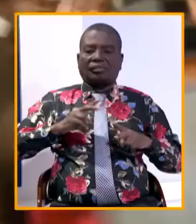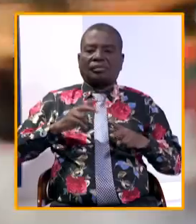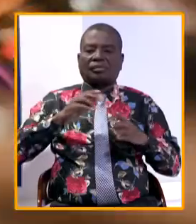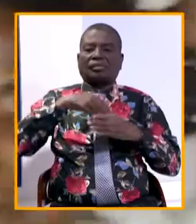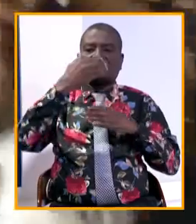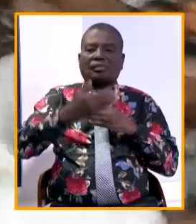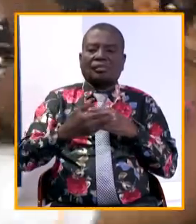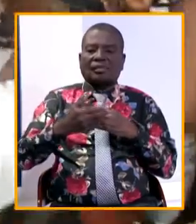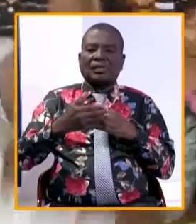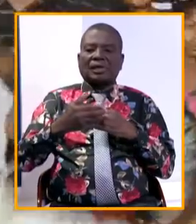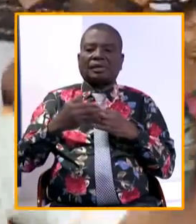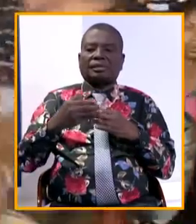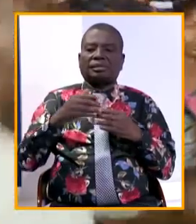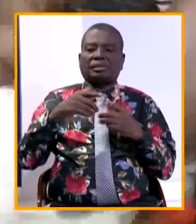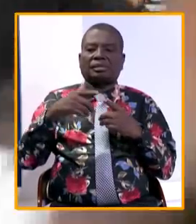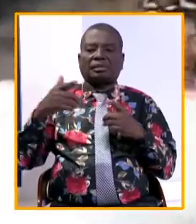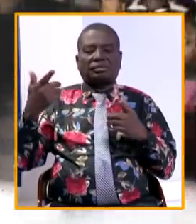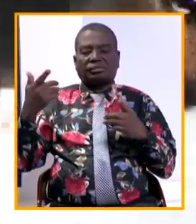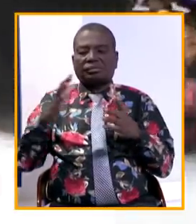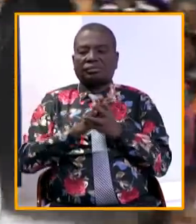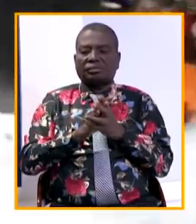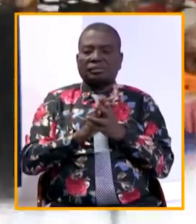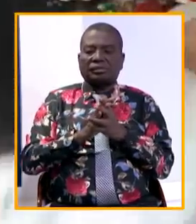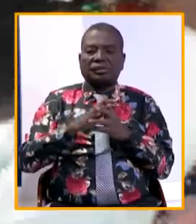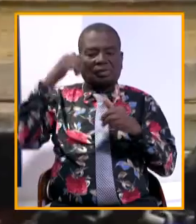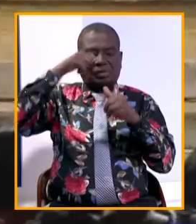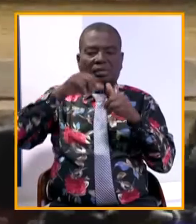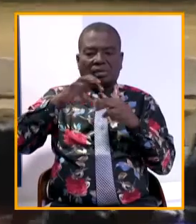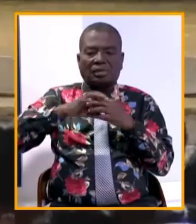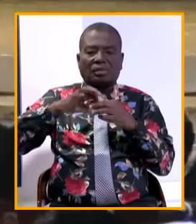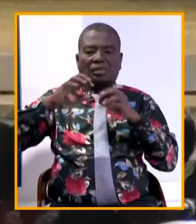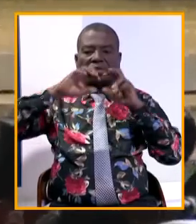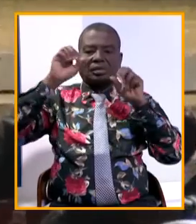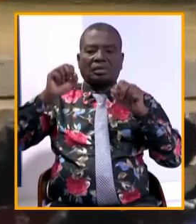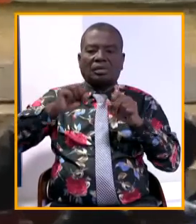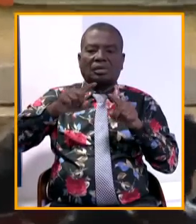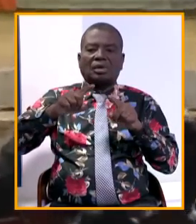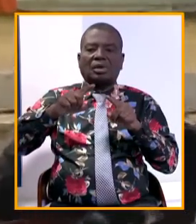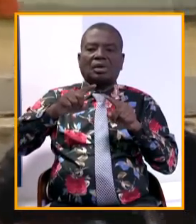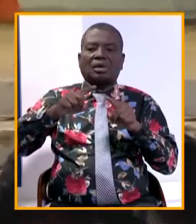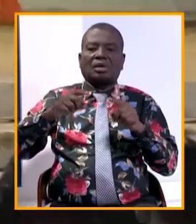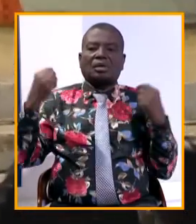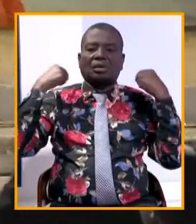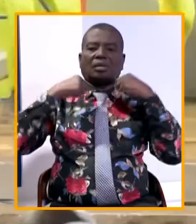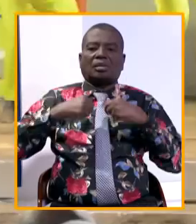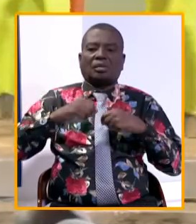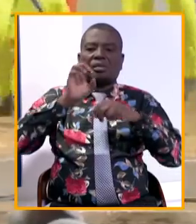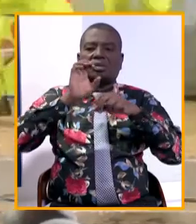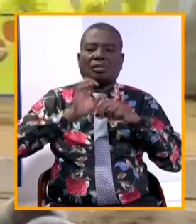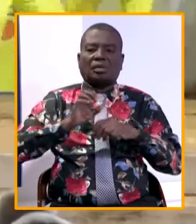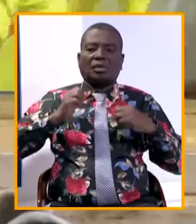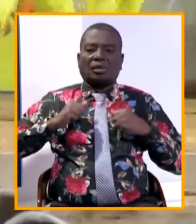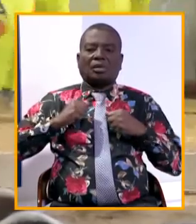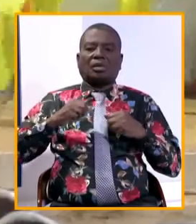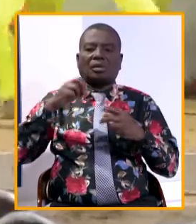une prestation très relevée dans les différentes rubriques retenues pour la compétition, notamment le port du costume traditionnel,